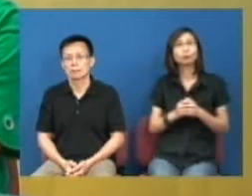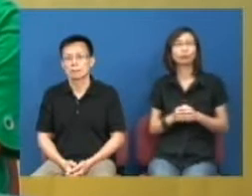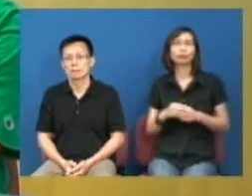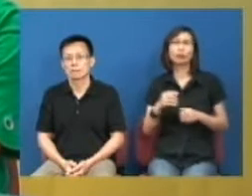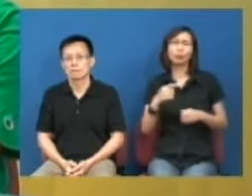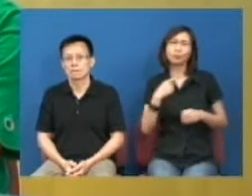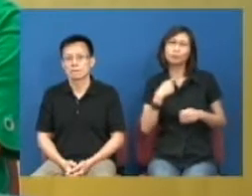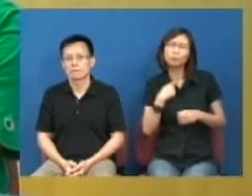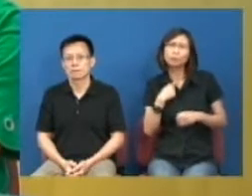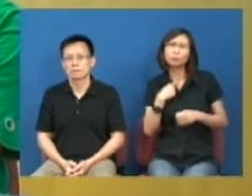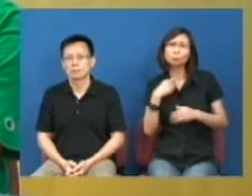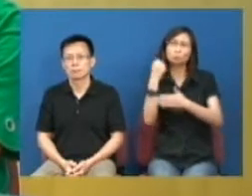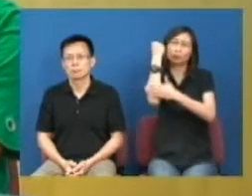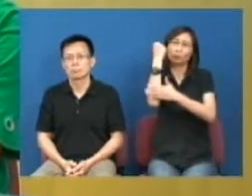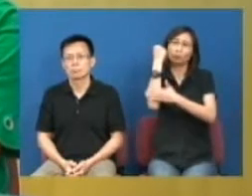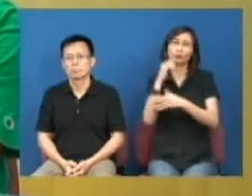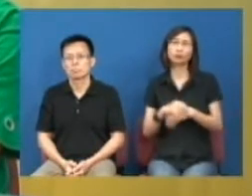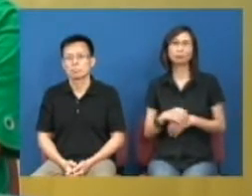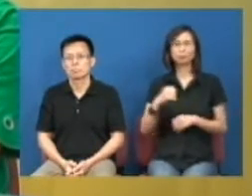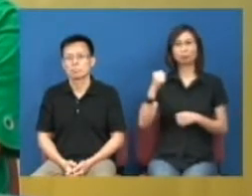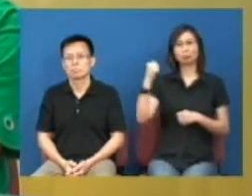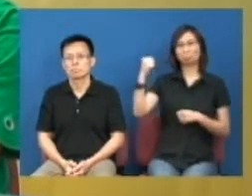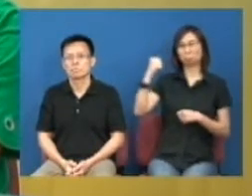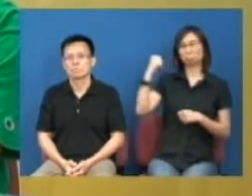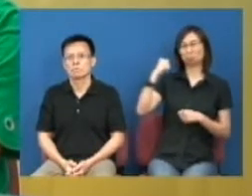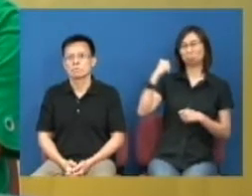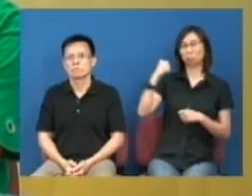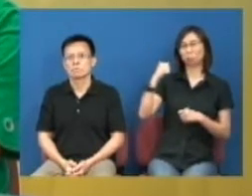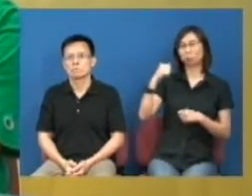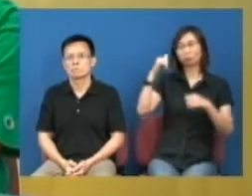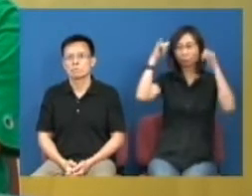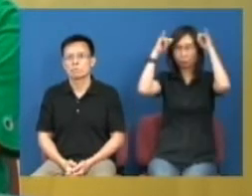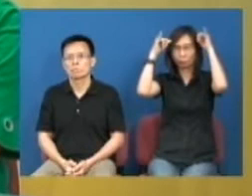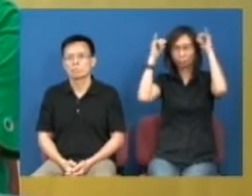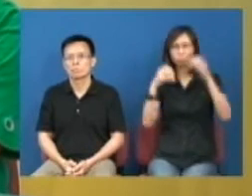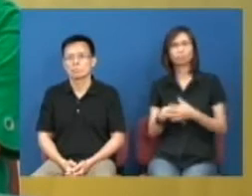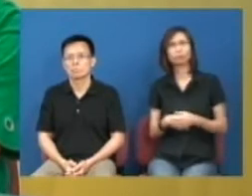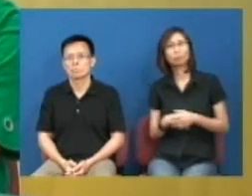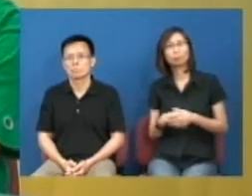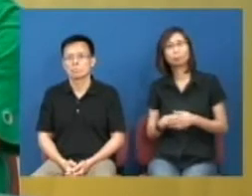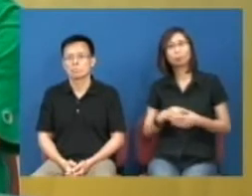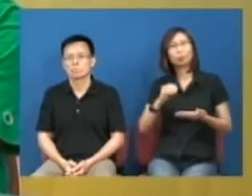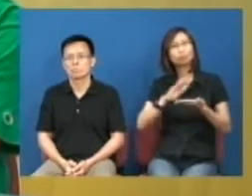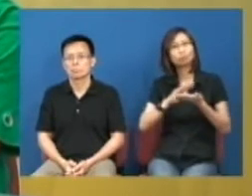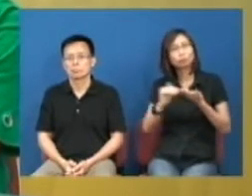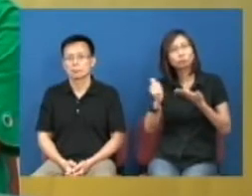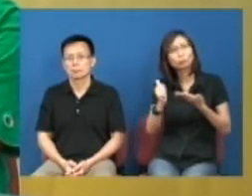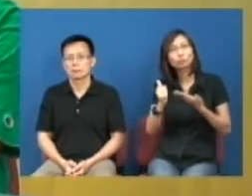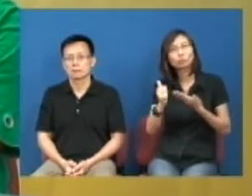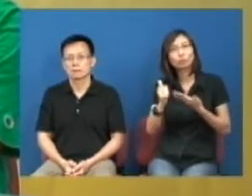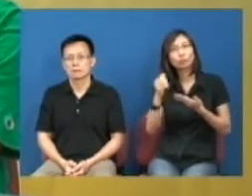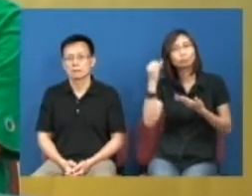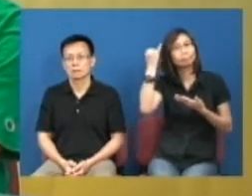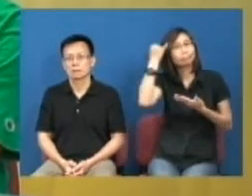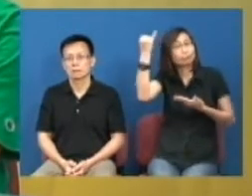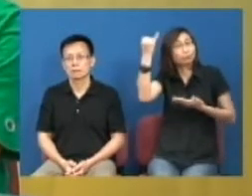用暴力、用這個起義作為一個推翻政權手段，很明顯一件事，就是說你不清楚歷史脈絡，你